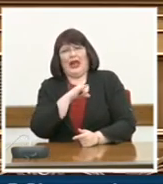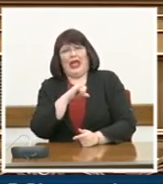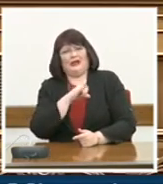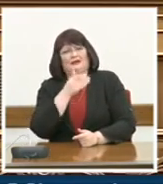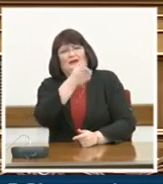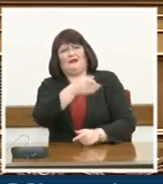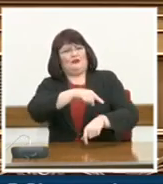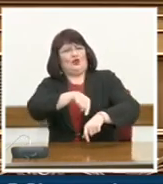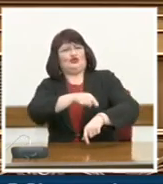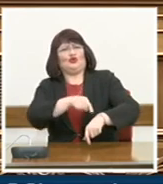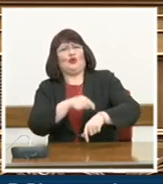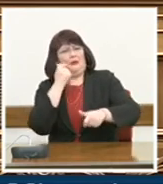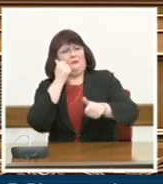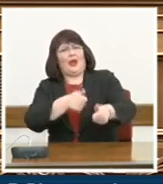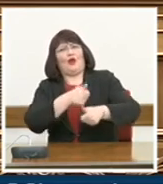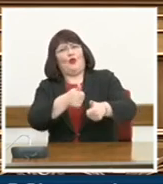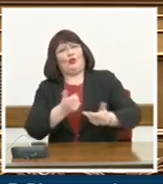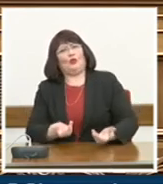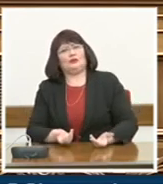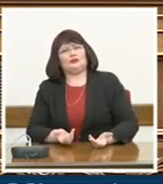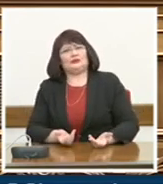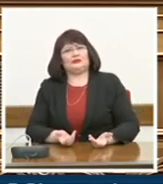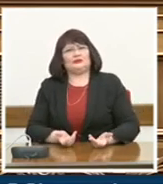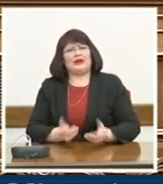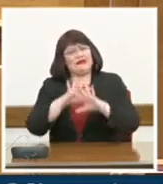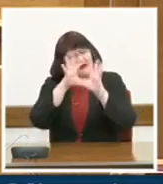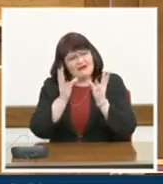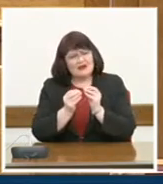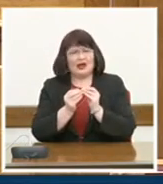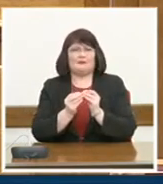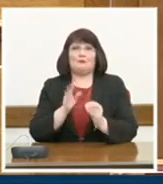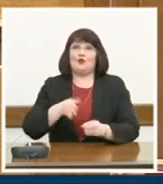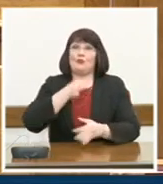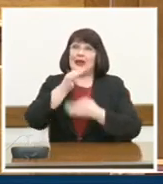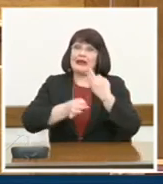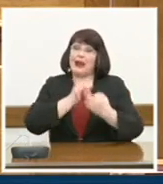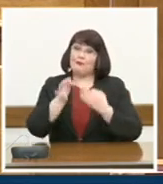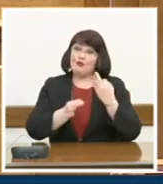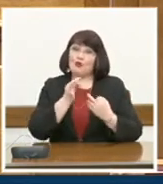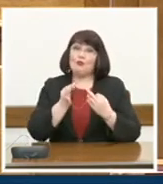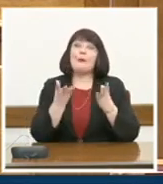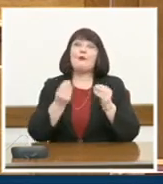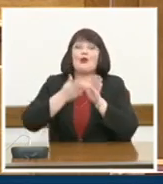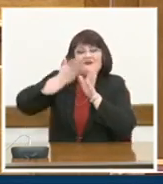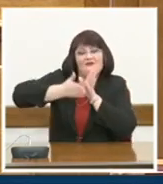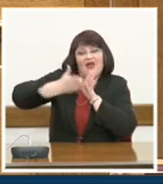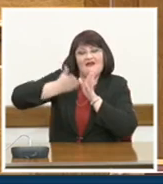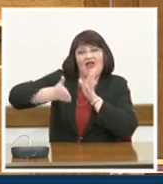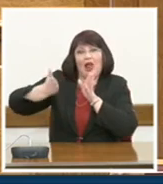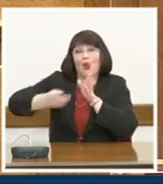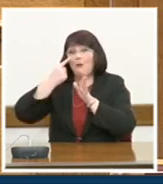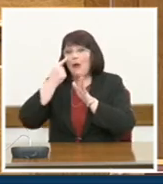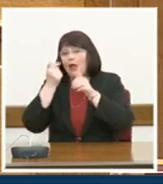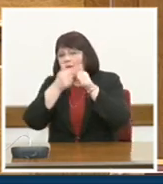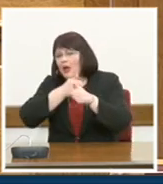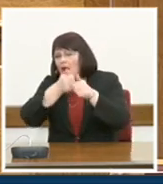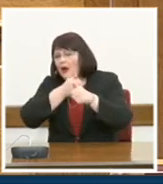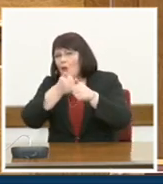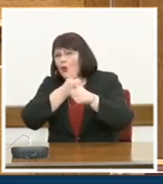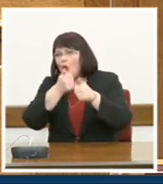πάει λέγοντας. Γενικά, μπορούμε να πούμε ότι περιείχε πολύ φακέλωμα και παρακολούθησε αυτός ο